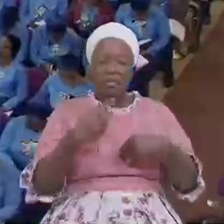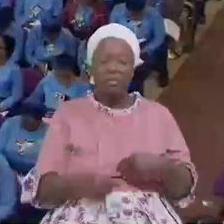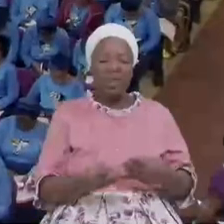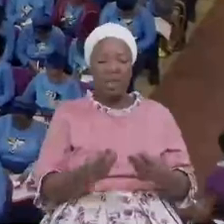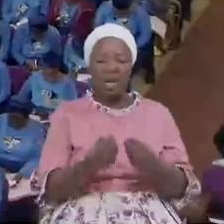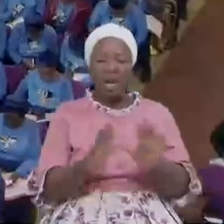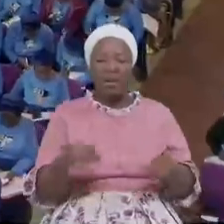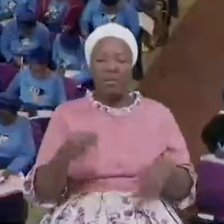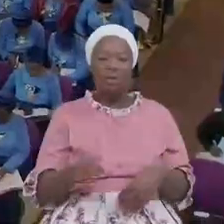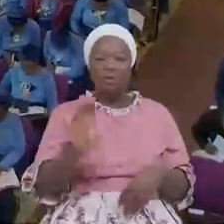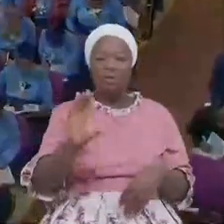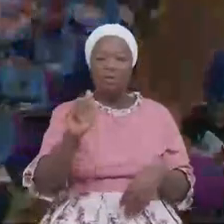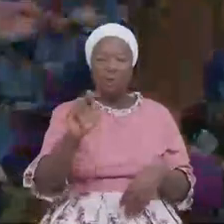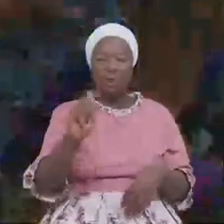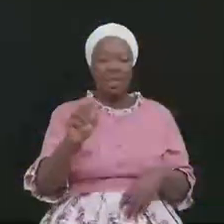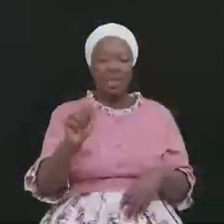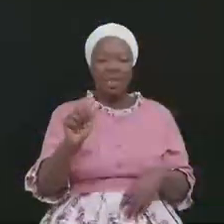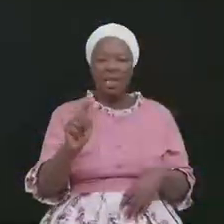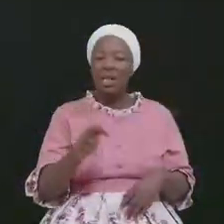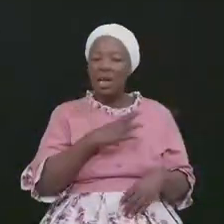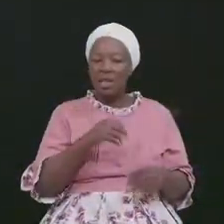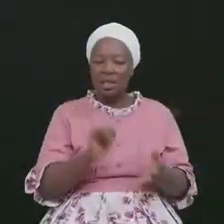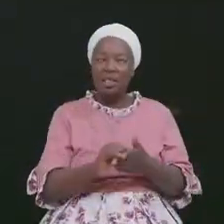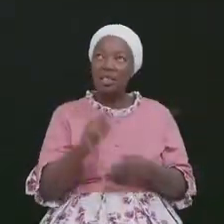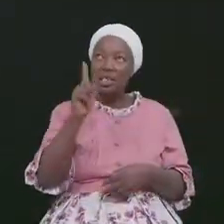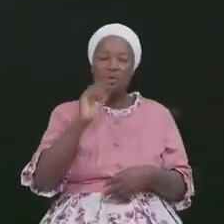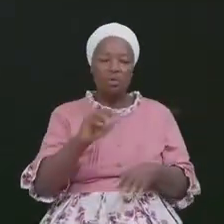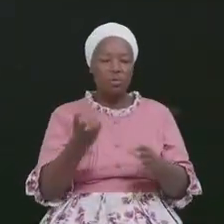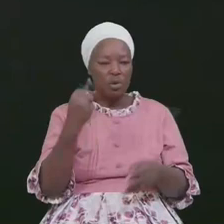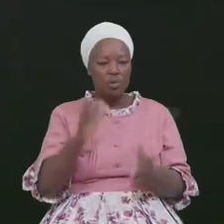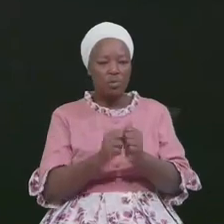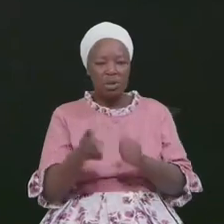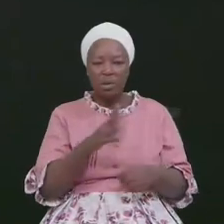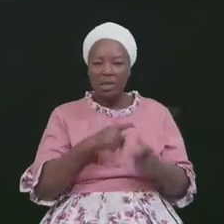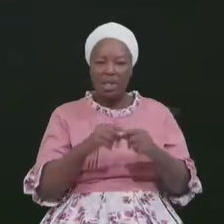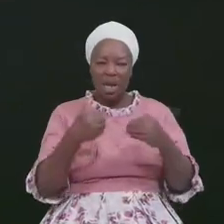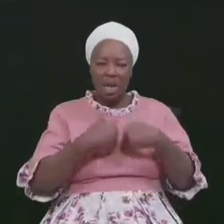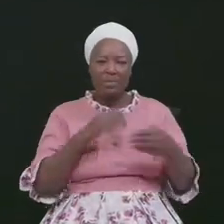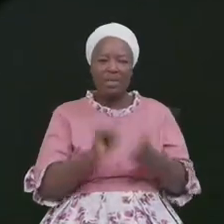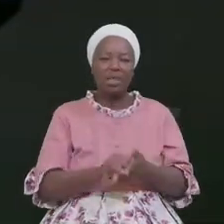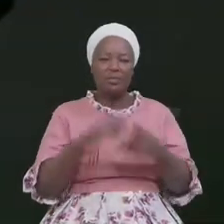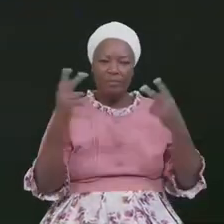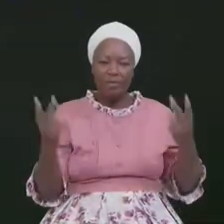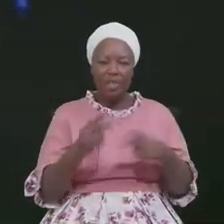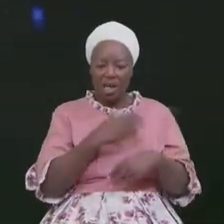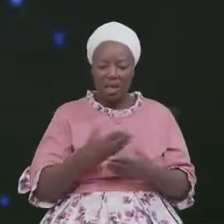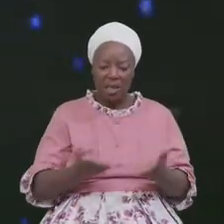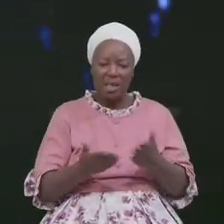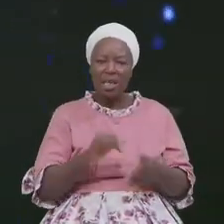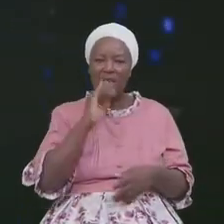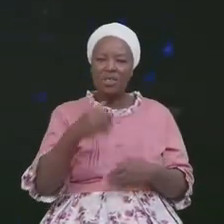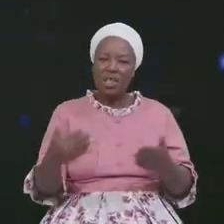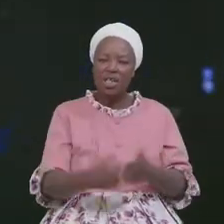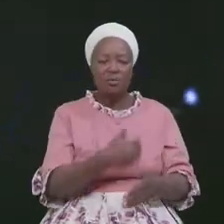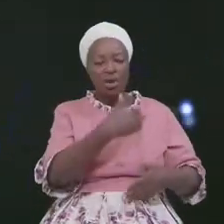de Canaan. Il dit, j'ai été avec eux et ils ont possédé le pays. Je leur ai donné la victoire, la